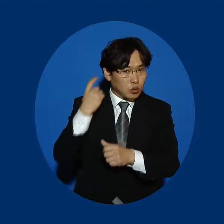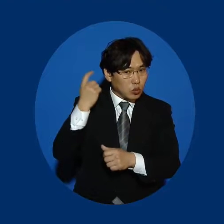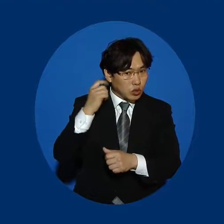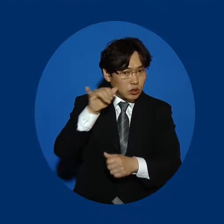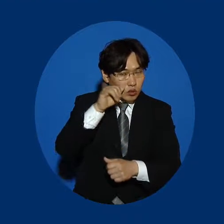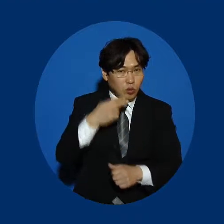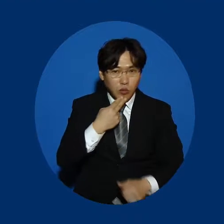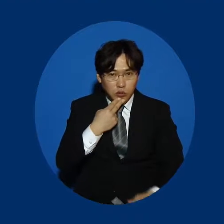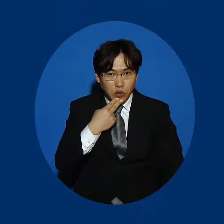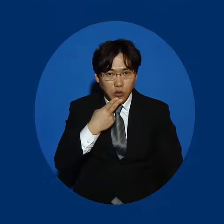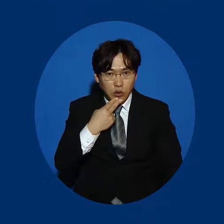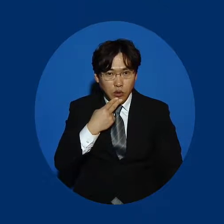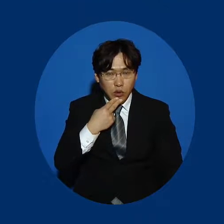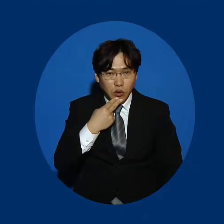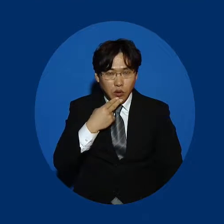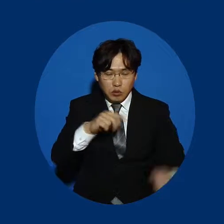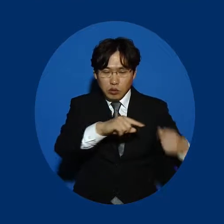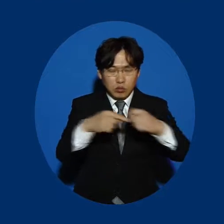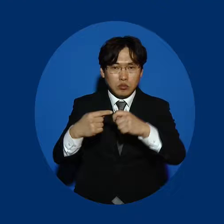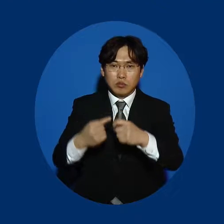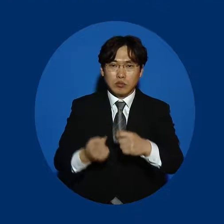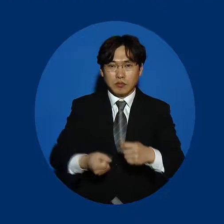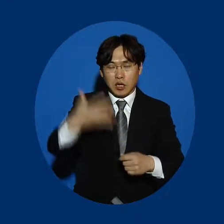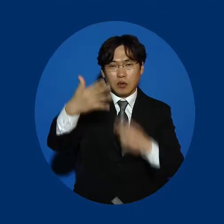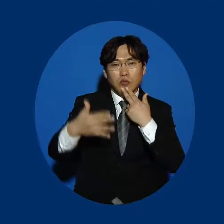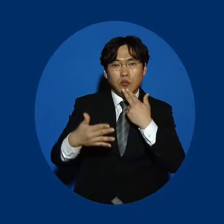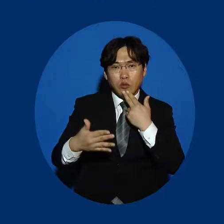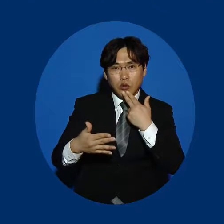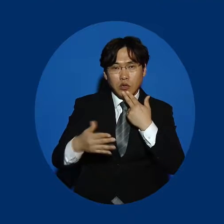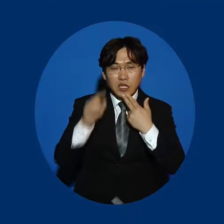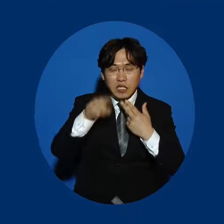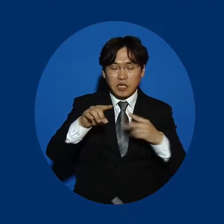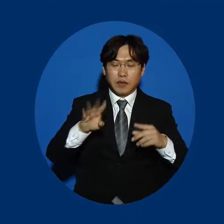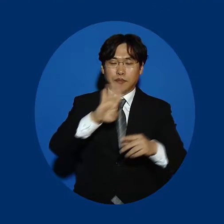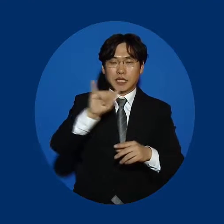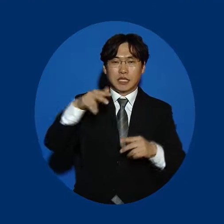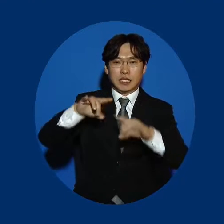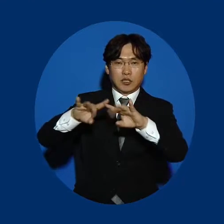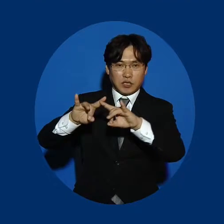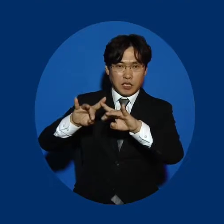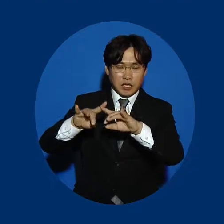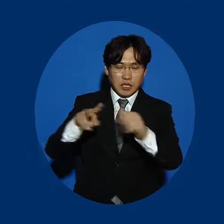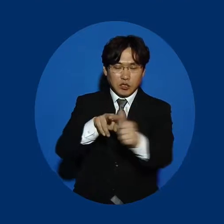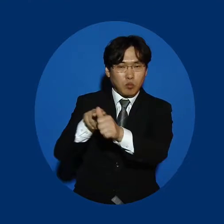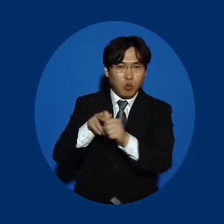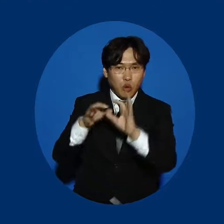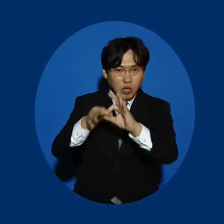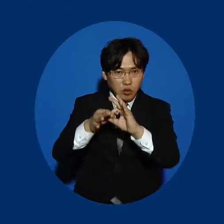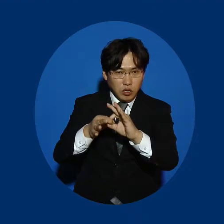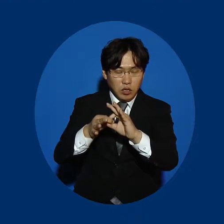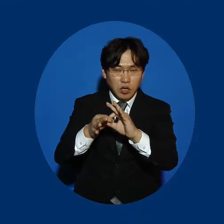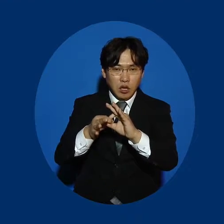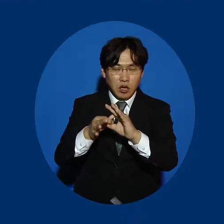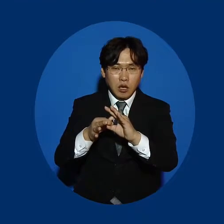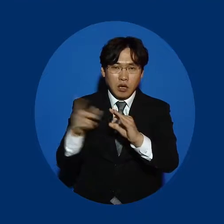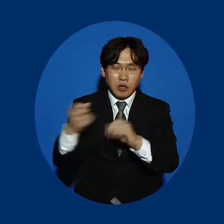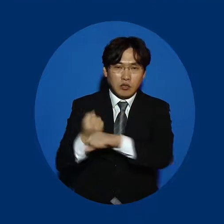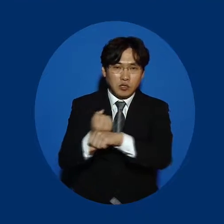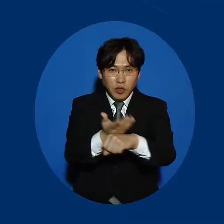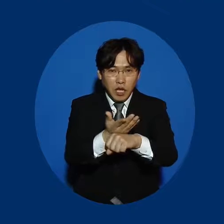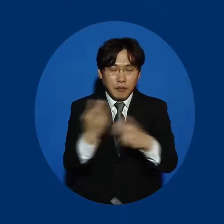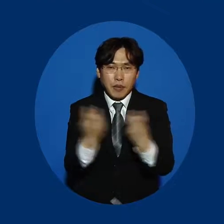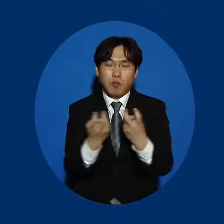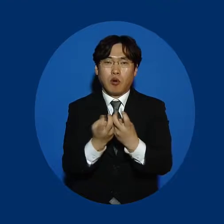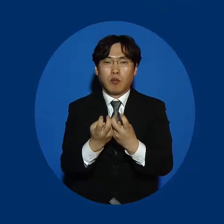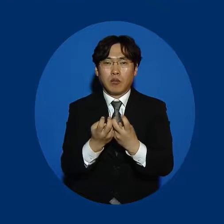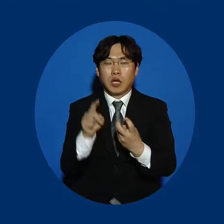이게 전자로 처리되지 않는 정보예요. 요거에 대한 정책을 어떻게 세워갈 것인가에 대한 균형이 좀 맞지는